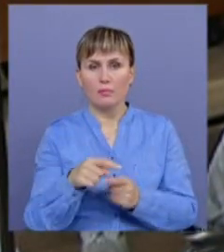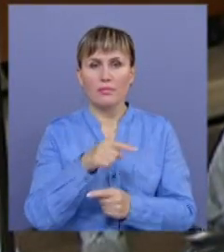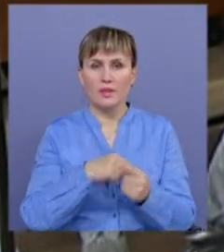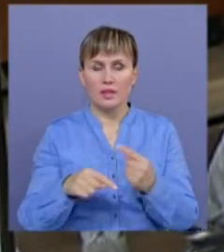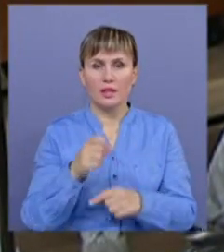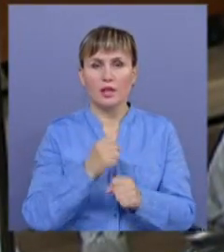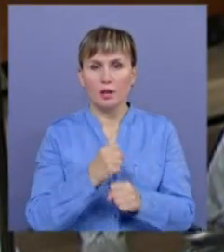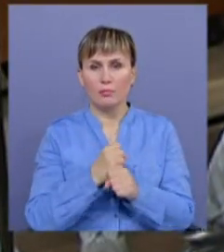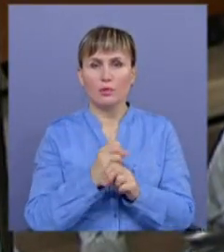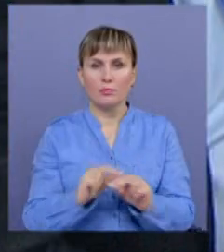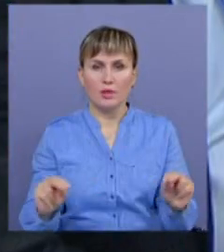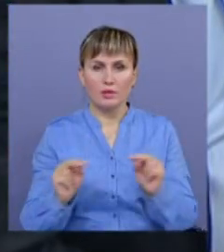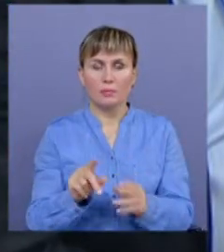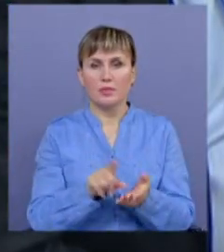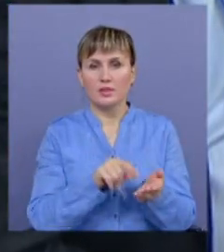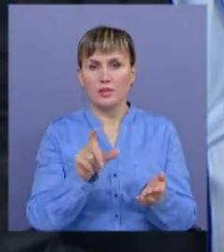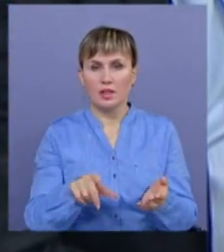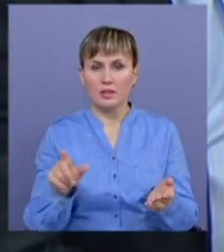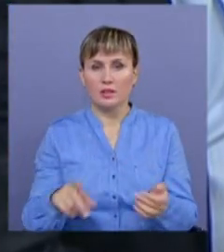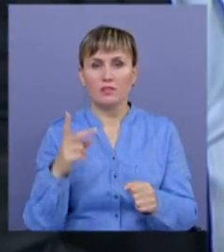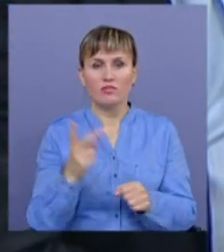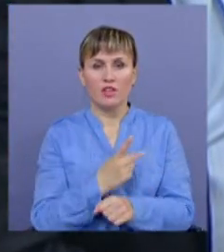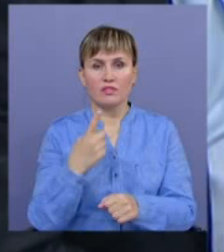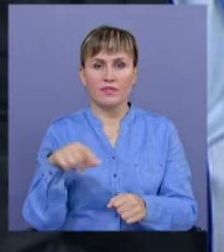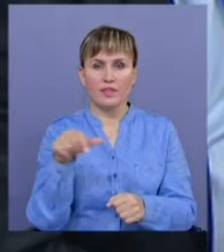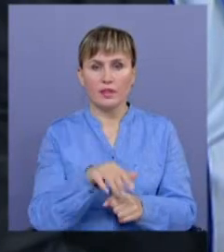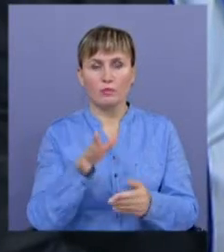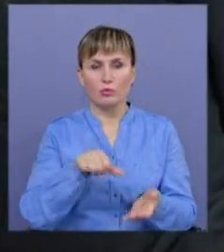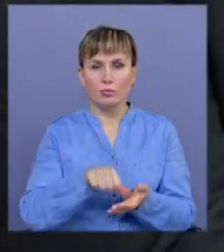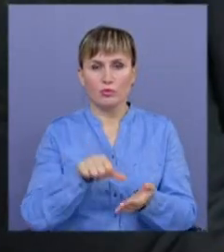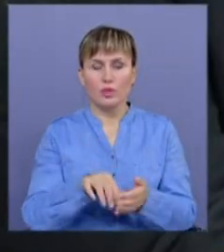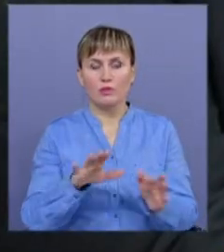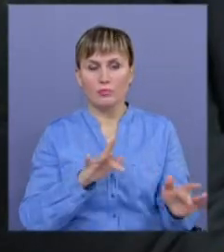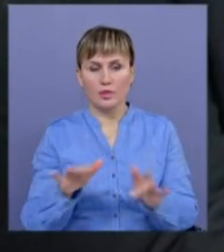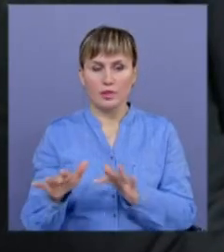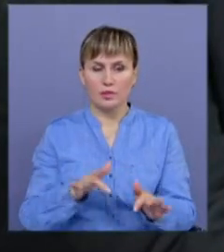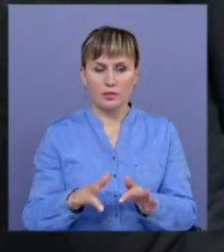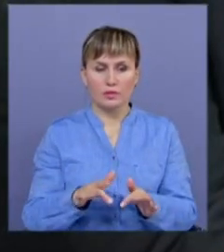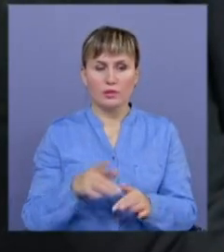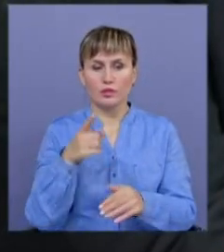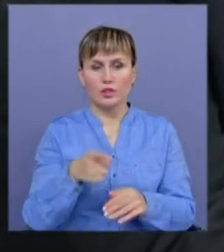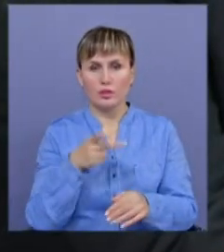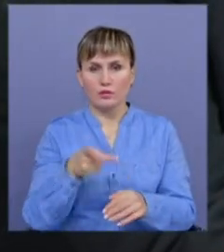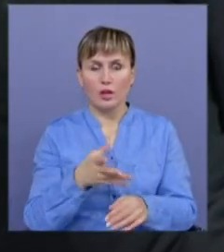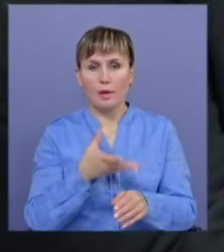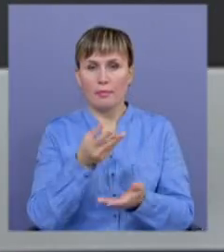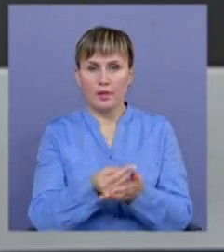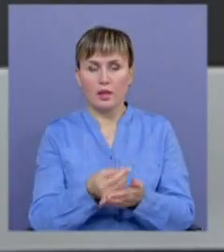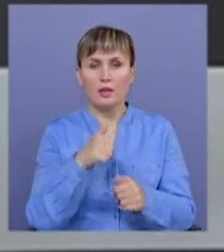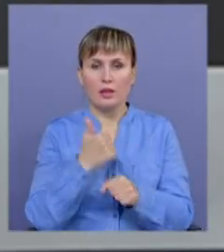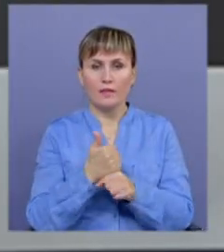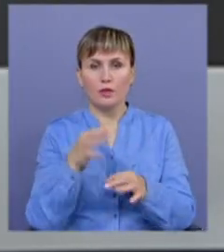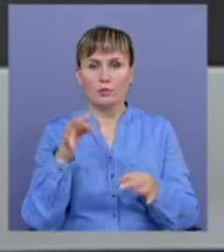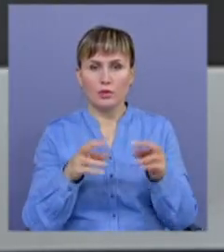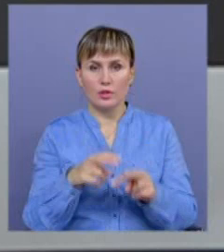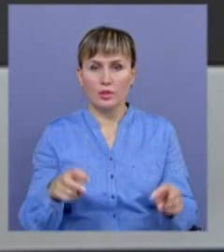бизнесмены, рабочие, преподаватели, пенсионеры. Дважды в неделю им предстоит участвовать в процессе при почасовой оплате. Главное судебное разбирательство по